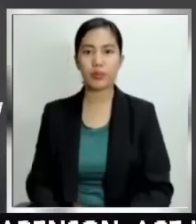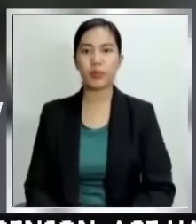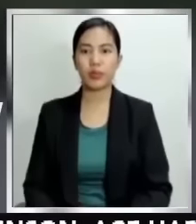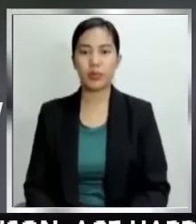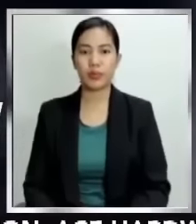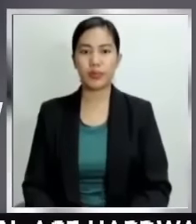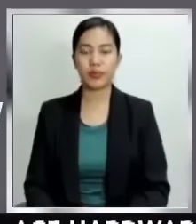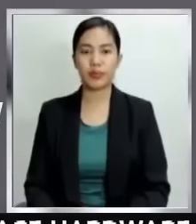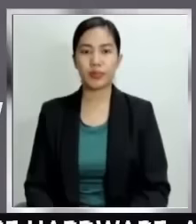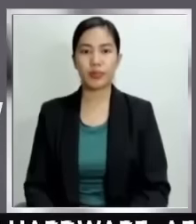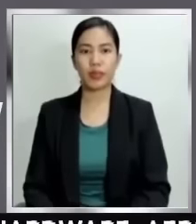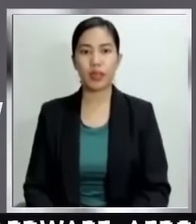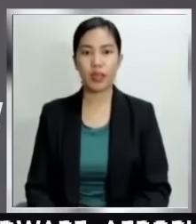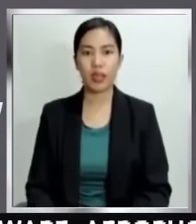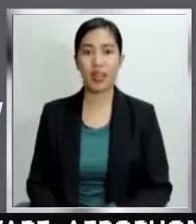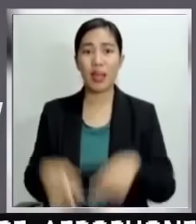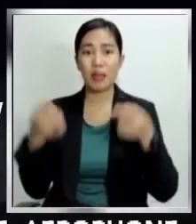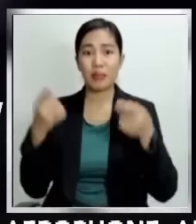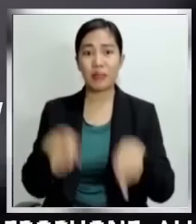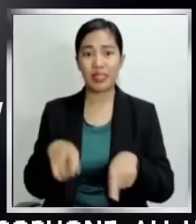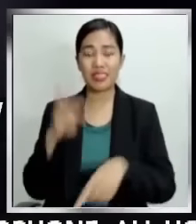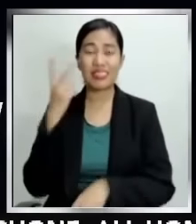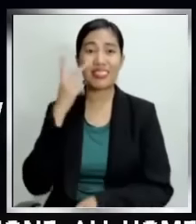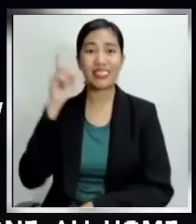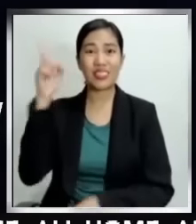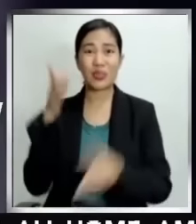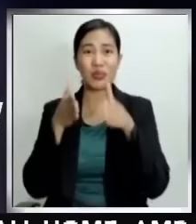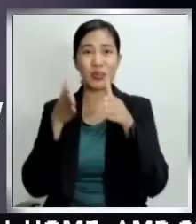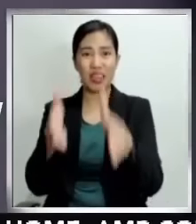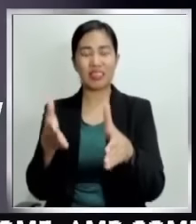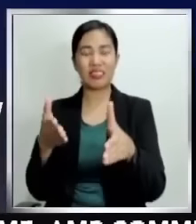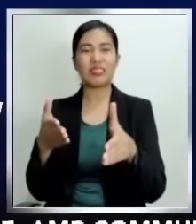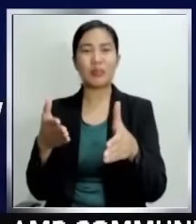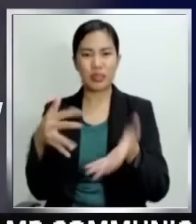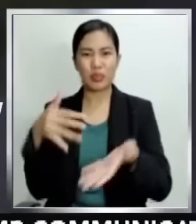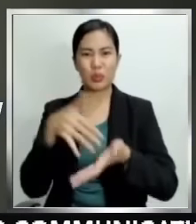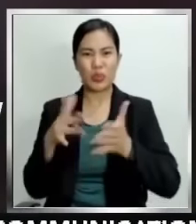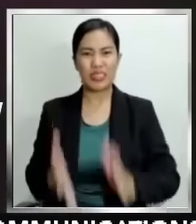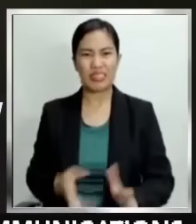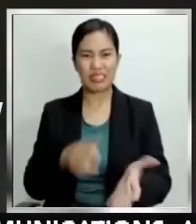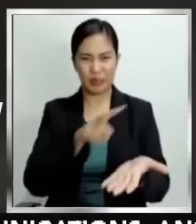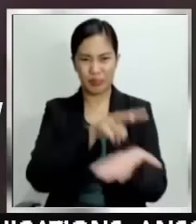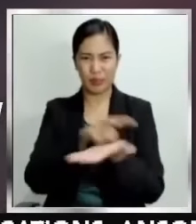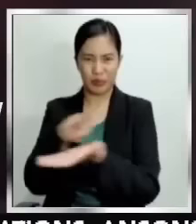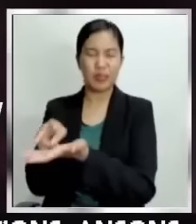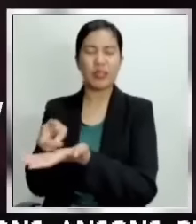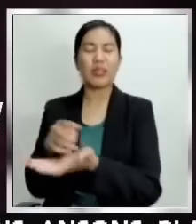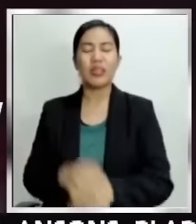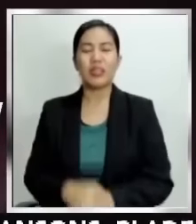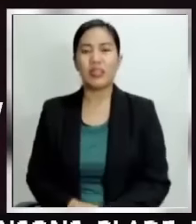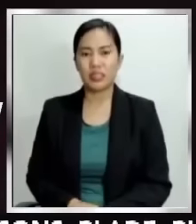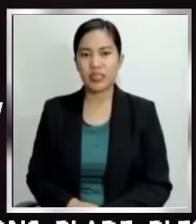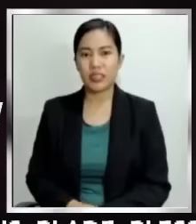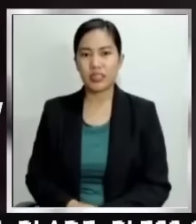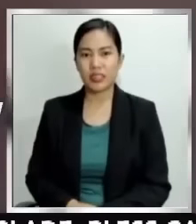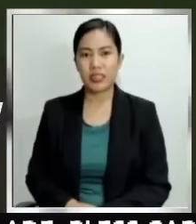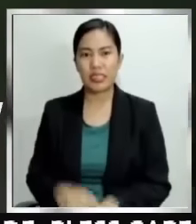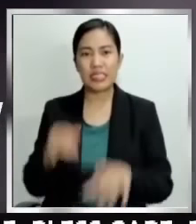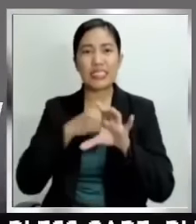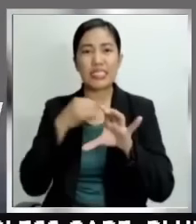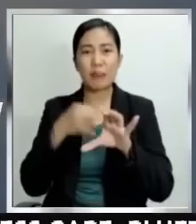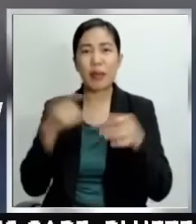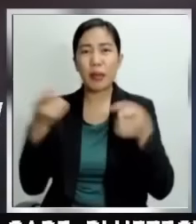Nakahandusay pa sa highway ang mga estudyanteng ito. Ilang sandali matapos maaksidente ang sinasakyan nilang jeep sa Barangay